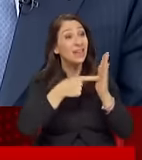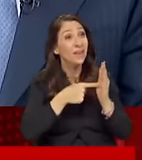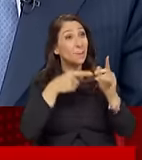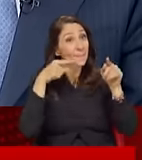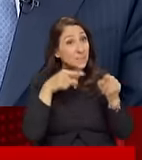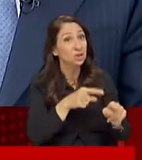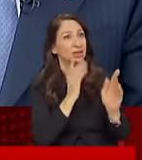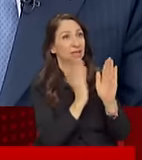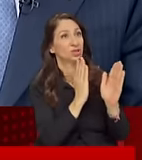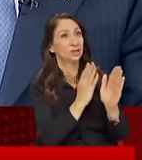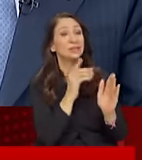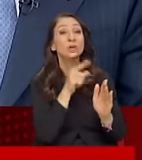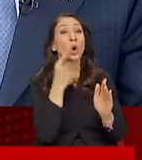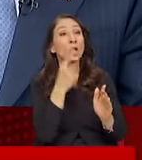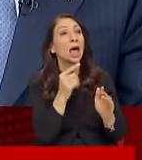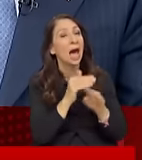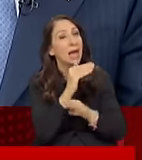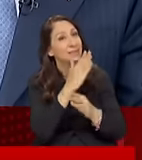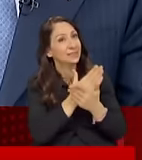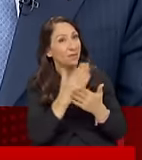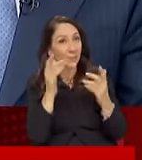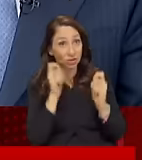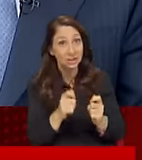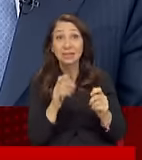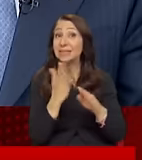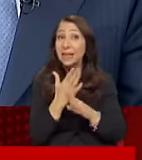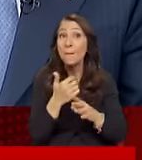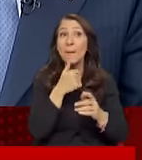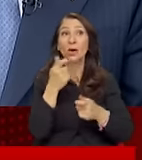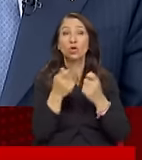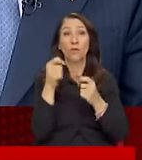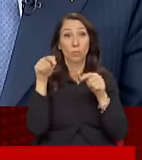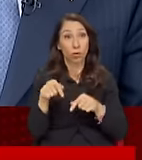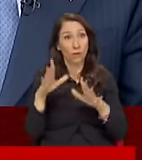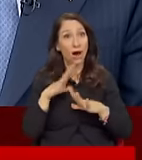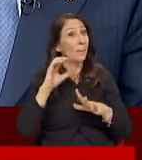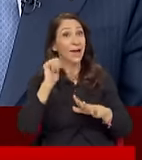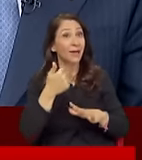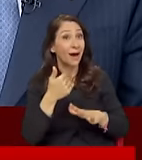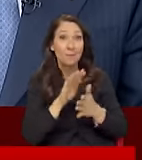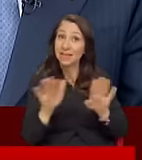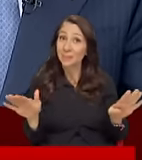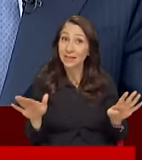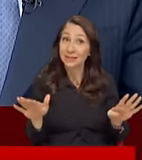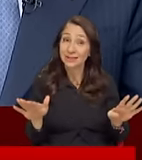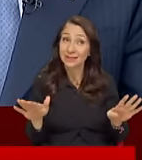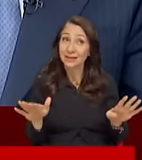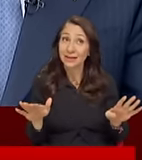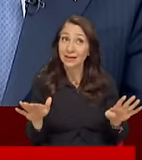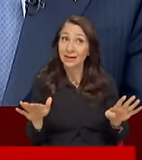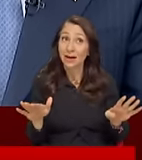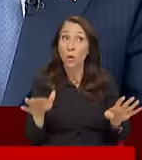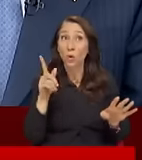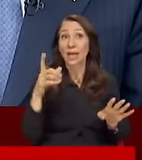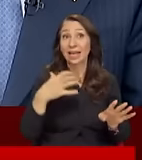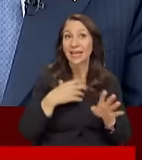peşinde yürüyeceksiniz. Siz ona göre hayatınızı dizayn edeceksiniz. Çünkü babanızın görevi bugün var ama yarın bitebilir. O